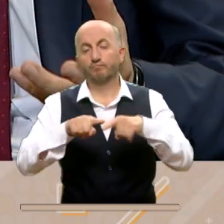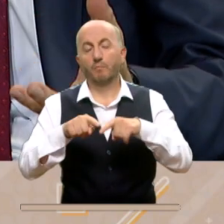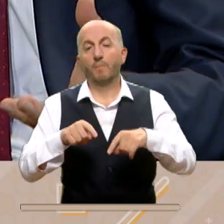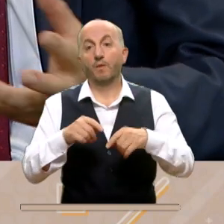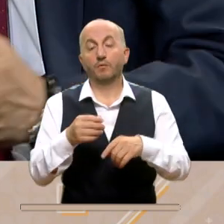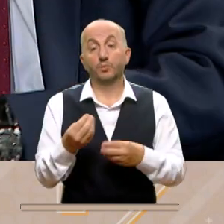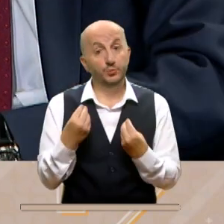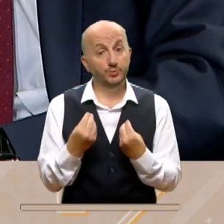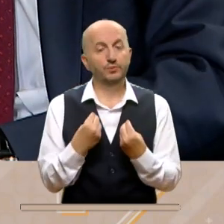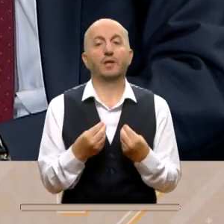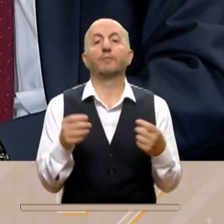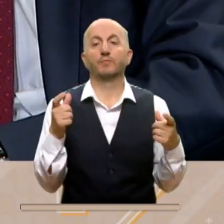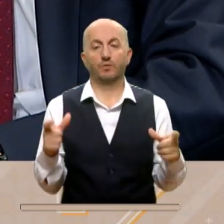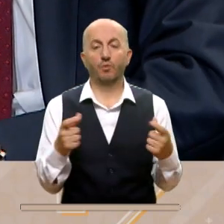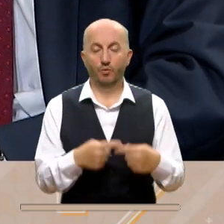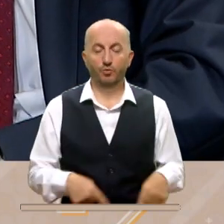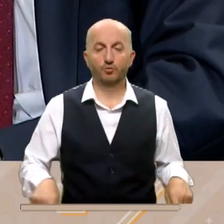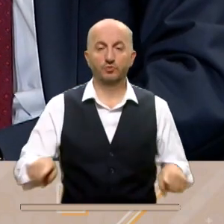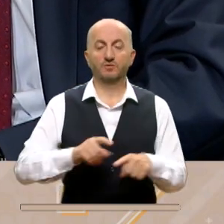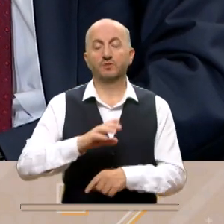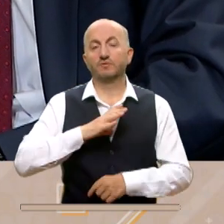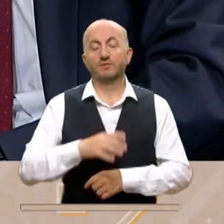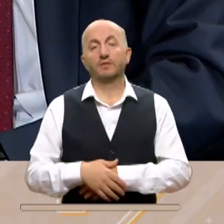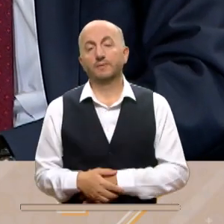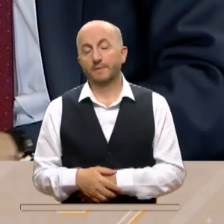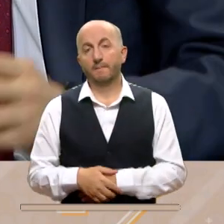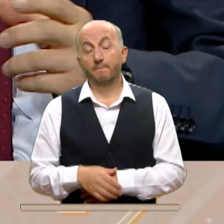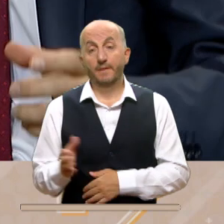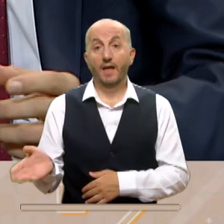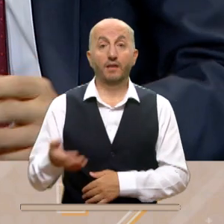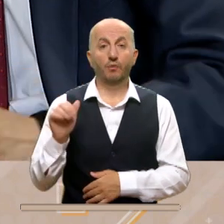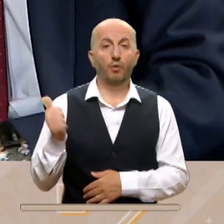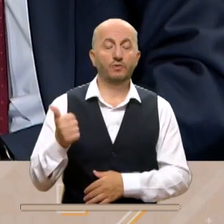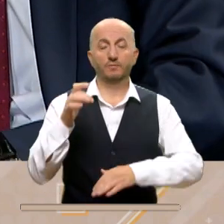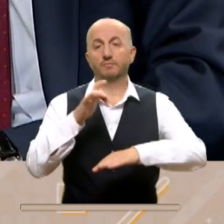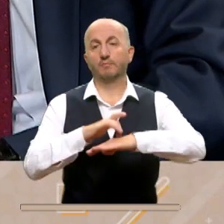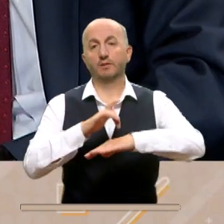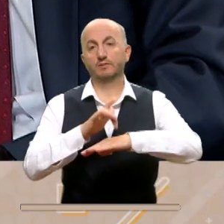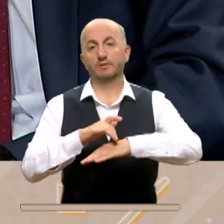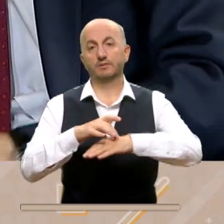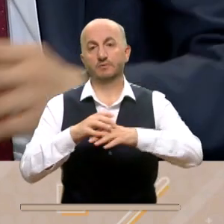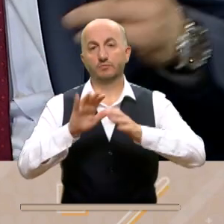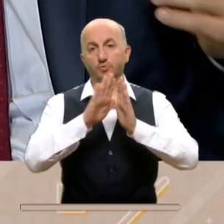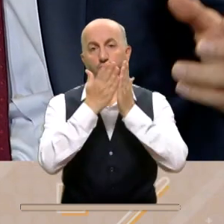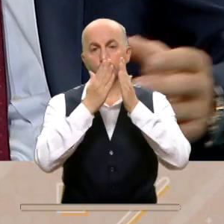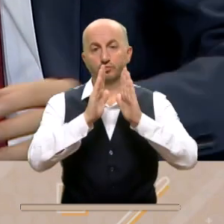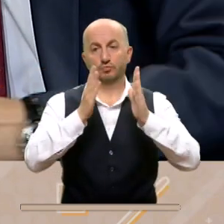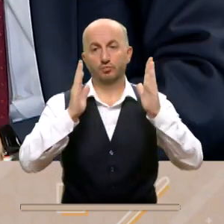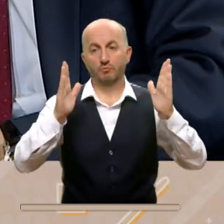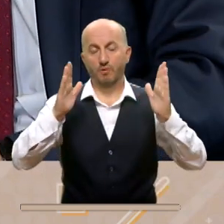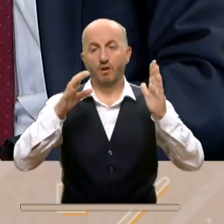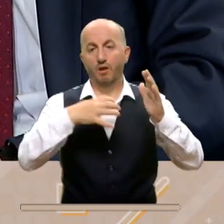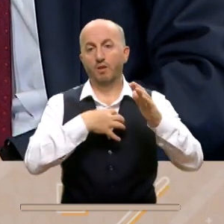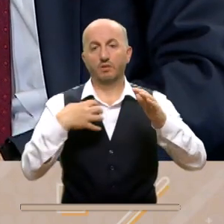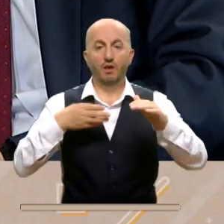bulunan çok hoş bir ortam var yerleşkemizin. Yerleşkedeki en önemli merkezi efendim binada kütüphane binası, ana giriş